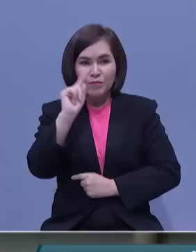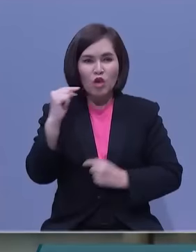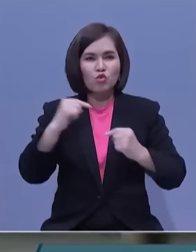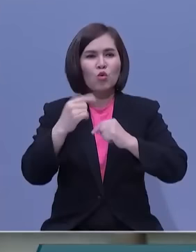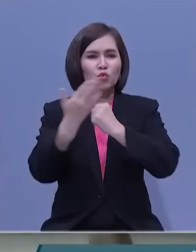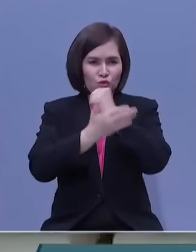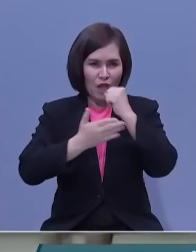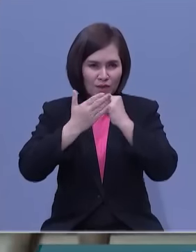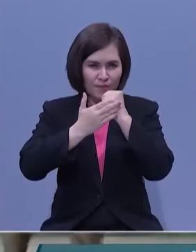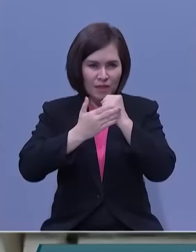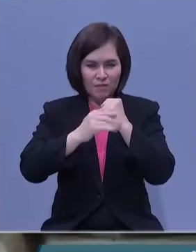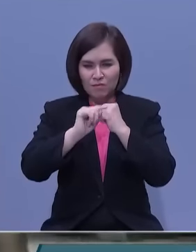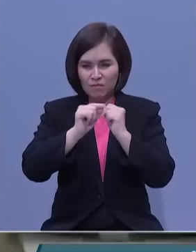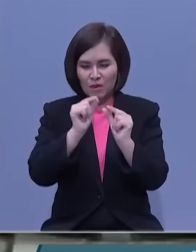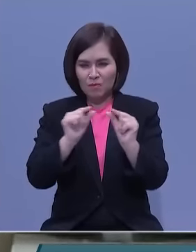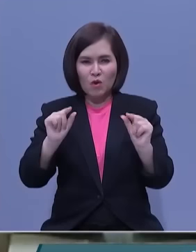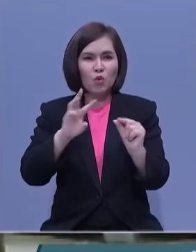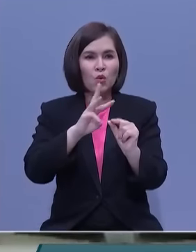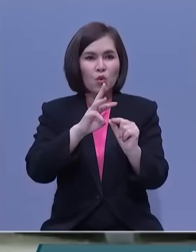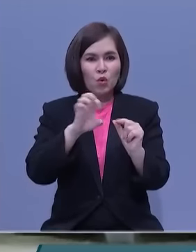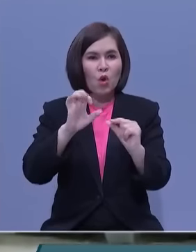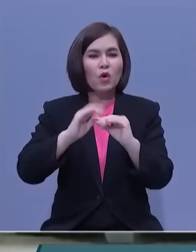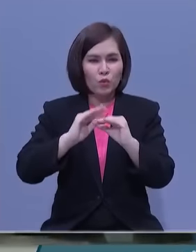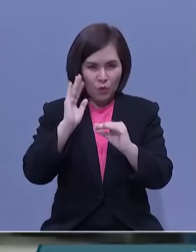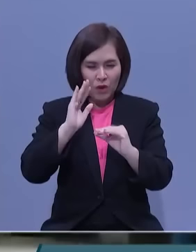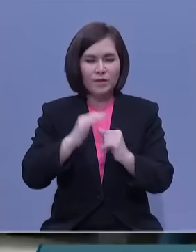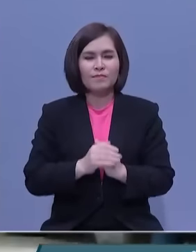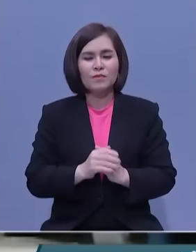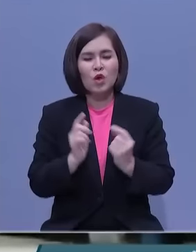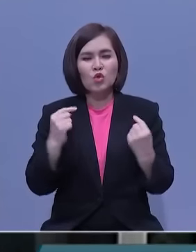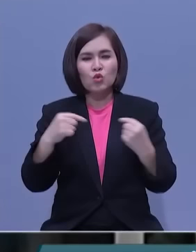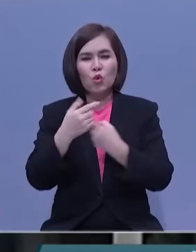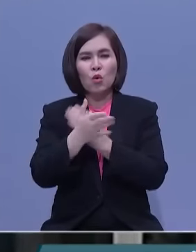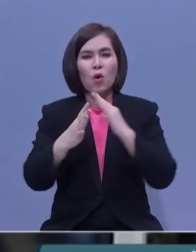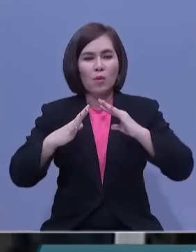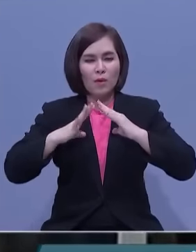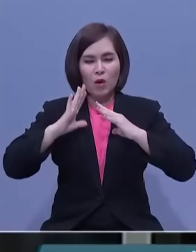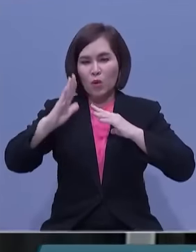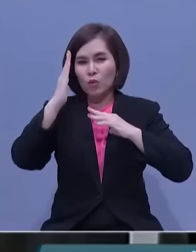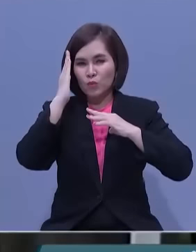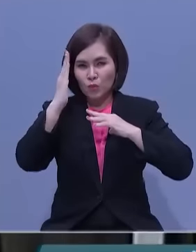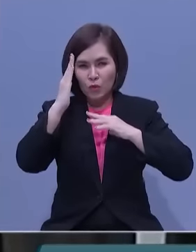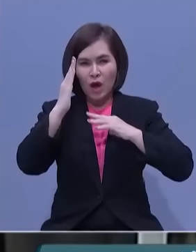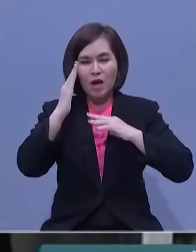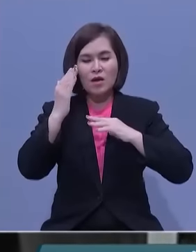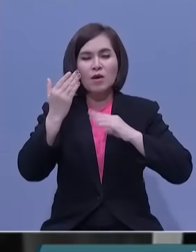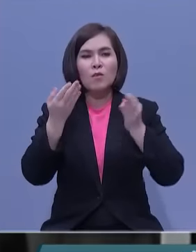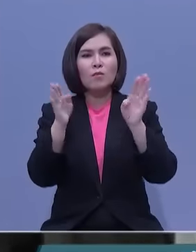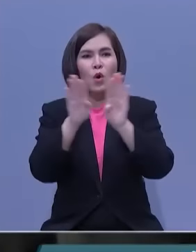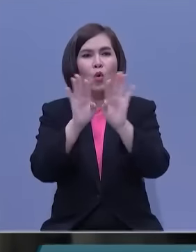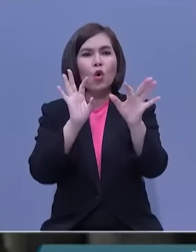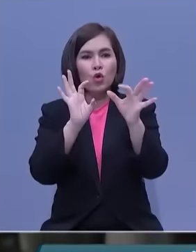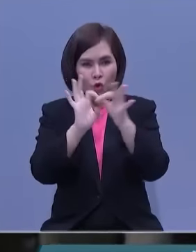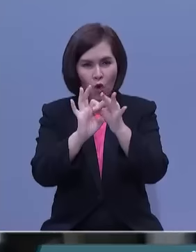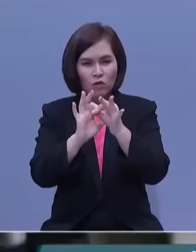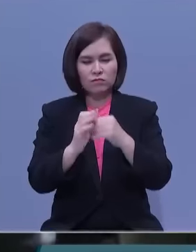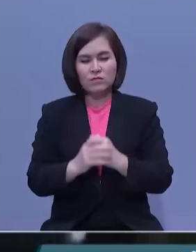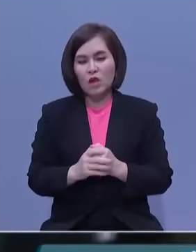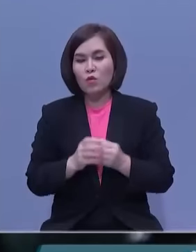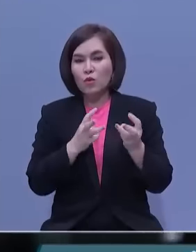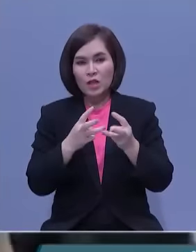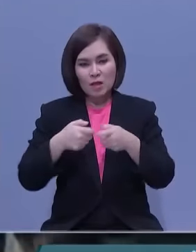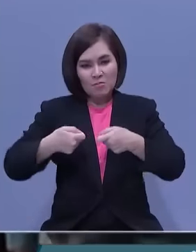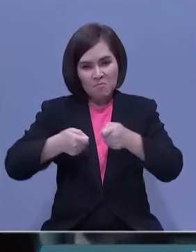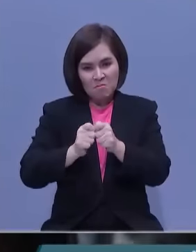670เม็ดเป็นยาบ้านะคะอยู่ในห้องของผู้ก่อเหตุที่ล็อคประตูเอาไว้เจ้าหน้าที่เขาก็ตัดกุญแจเข้า